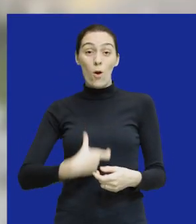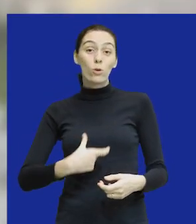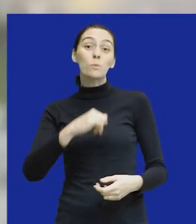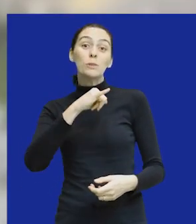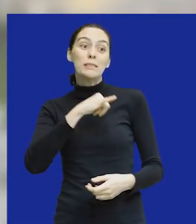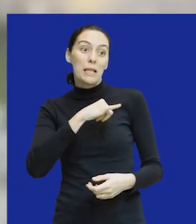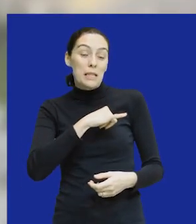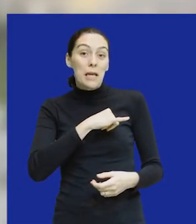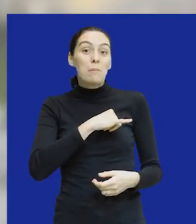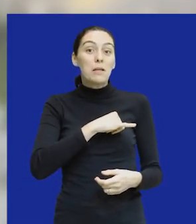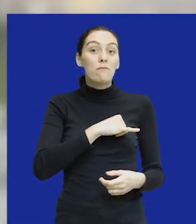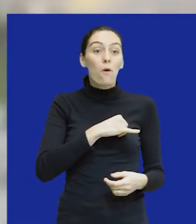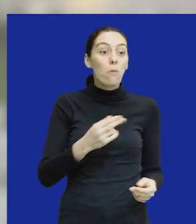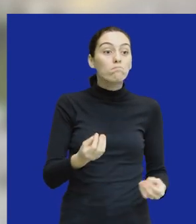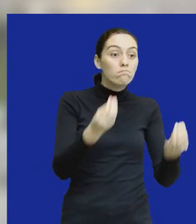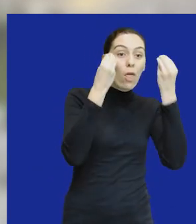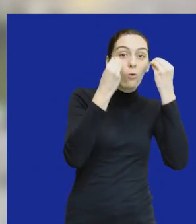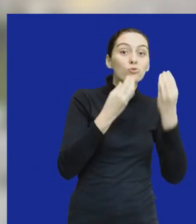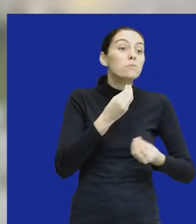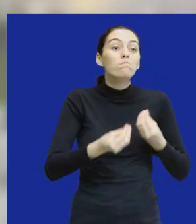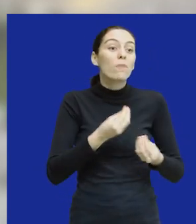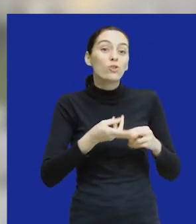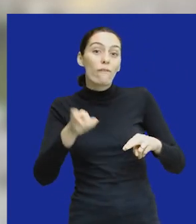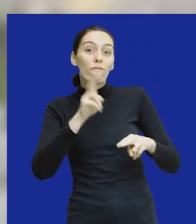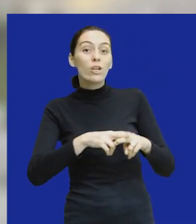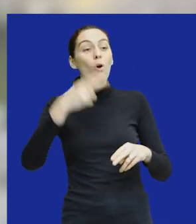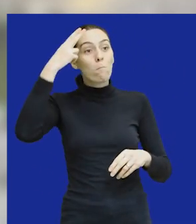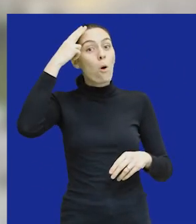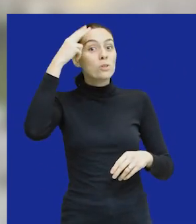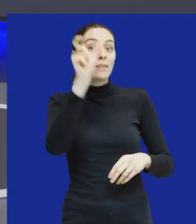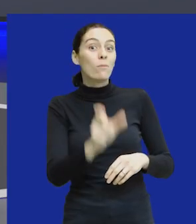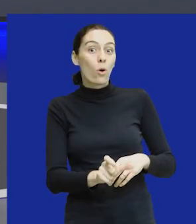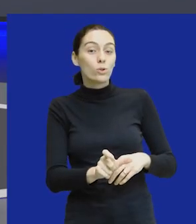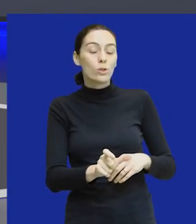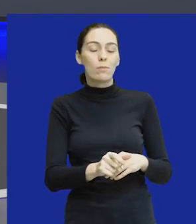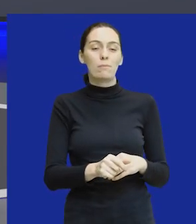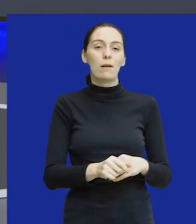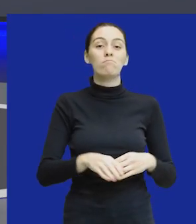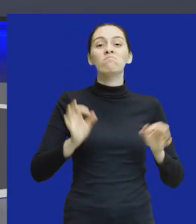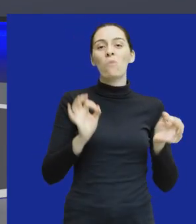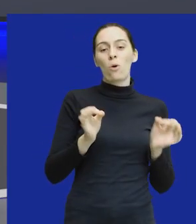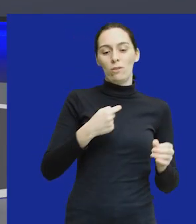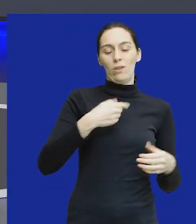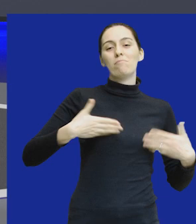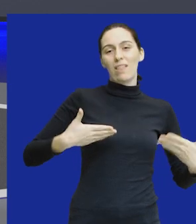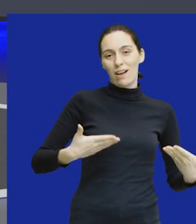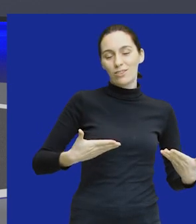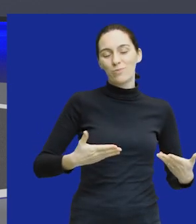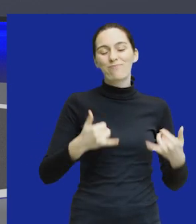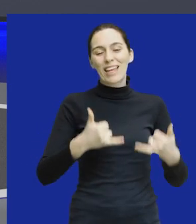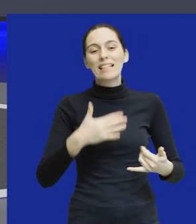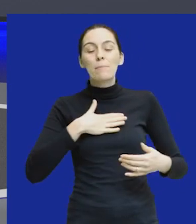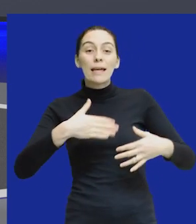je zanimljivo znati nešto više o poznatim osobama, pogotovo dok sam bio mlađi. Sada mi je jasno da su sve